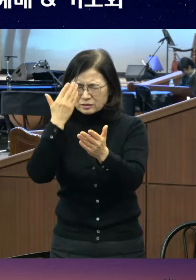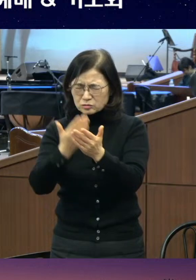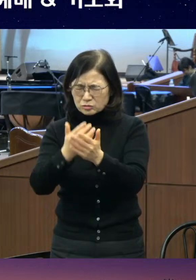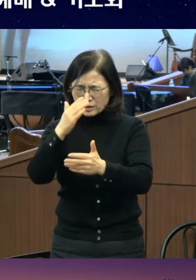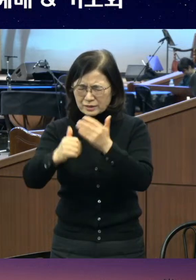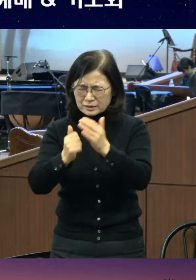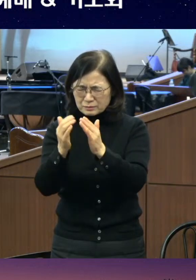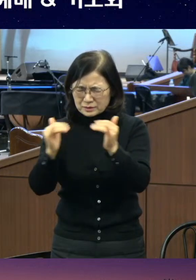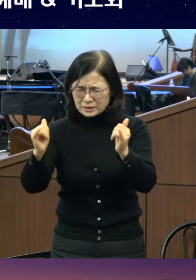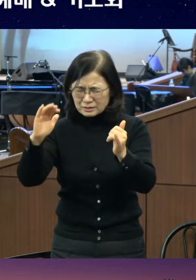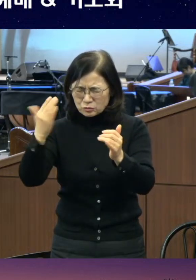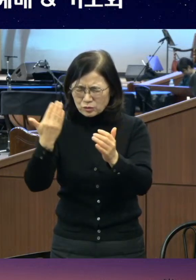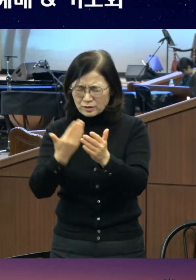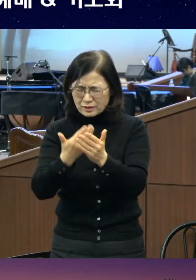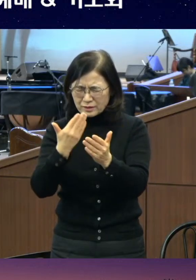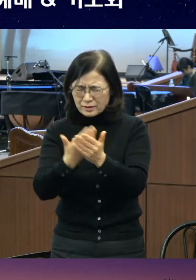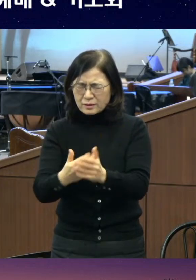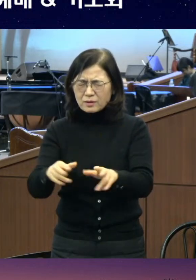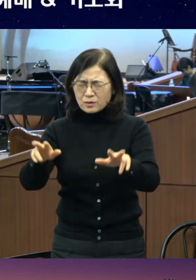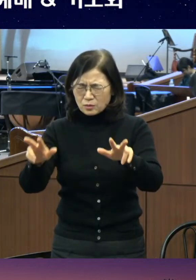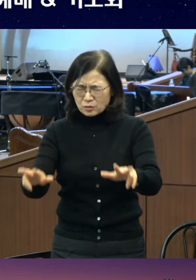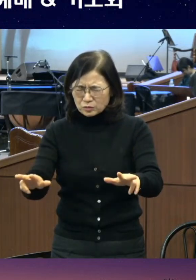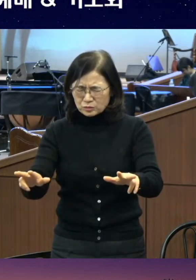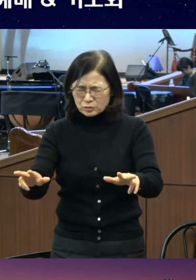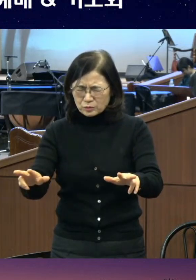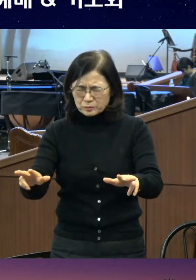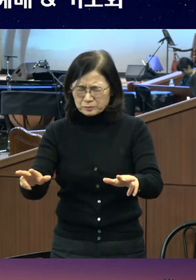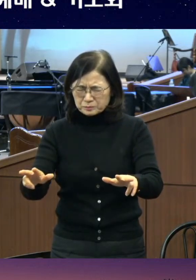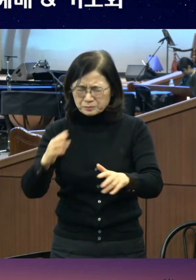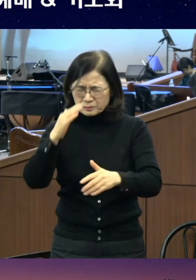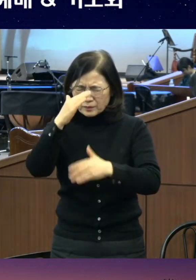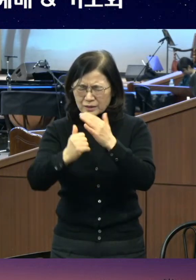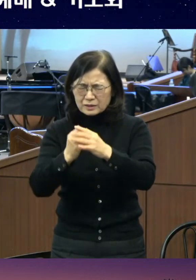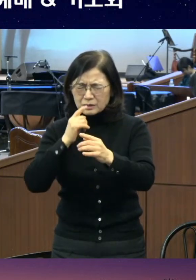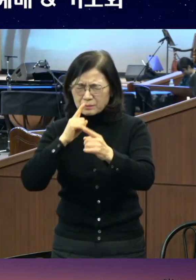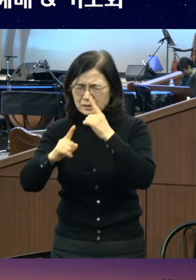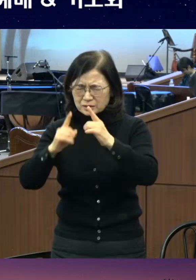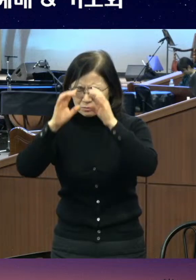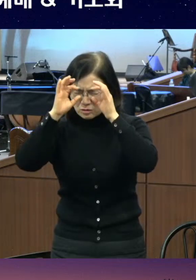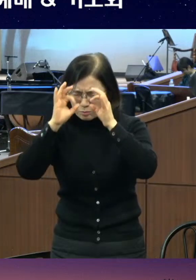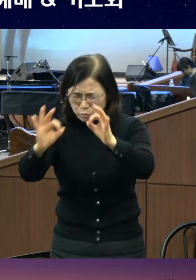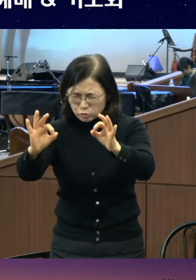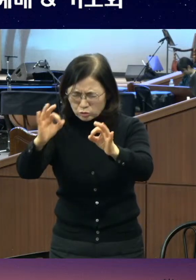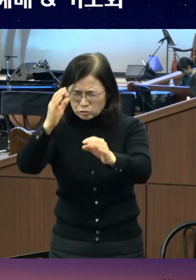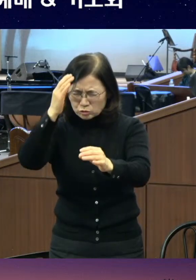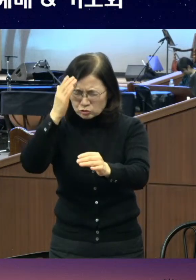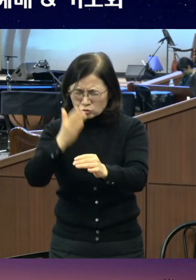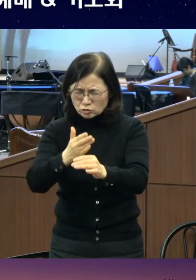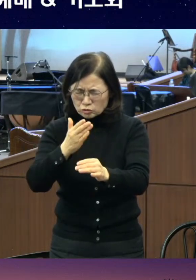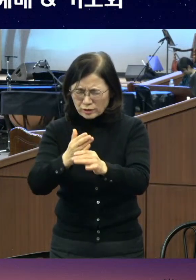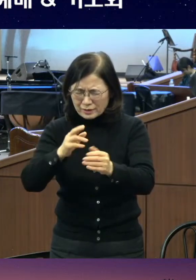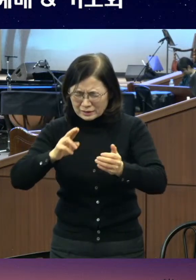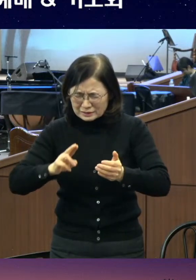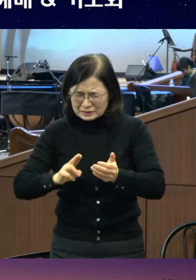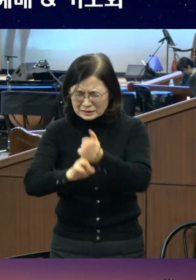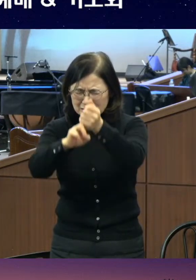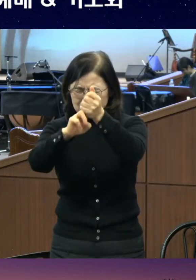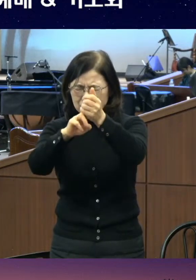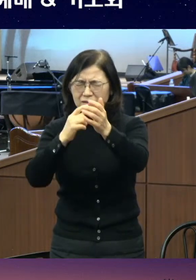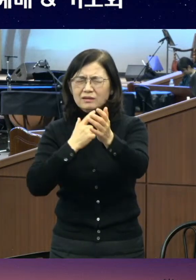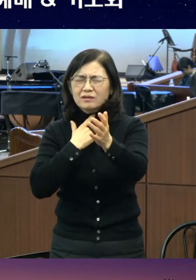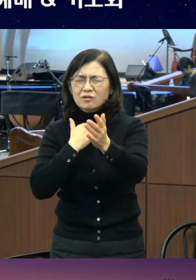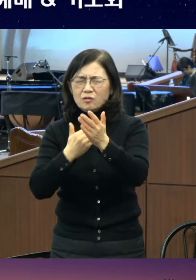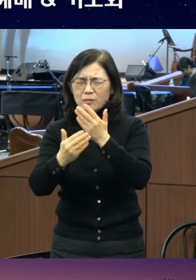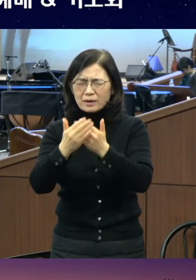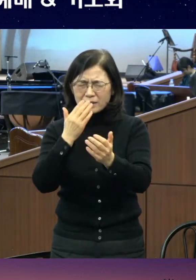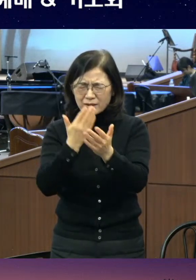주시옵소서. 오늘 또 하나님 아버지 말씀을 듣는 가운데 기적이 일어나게 하시고 또 육체적